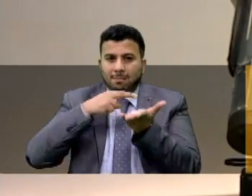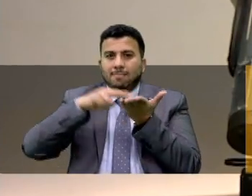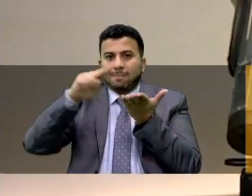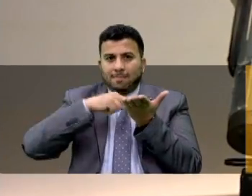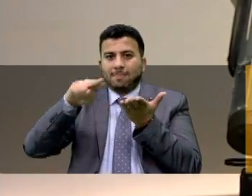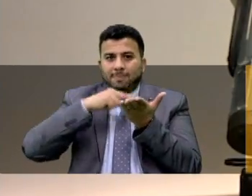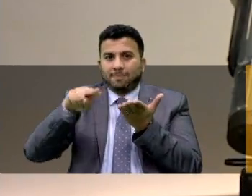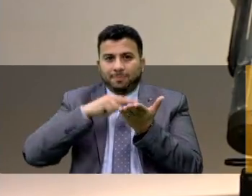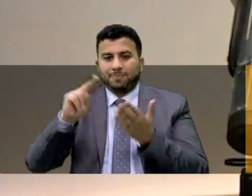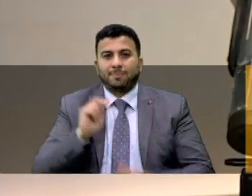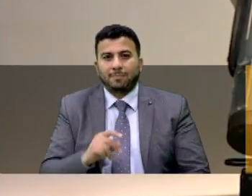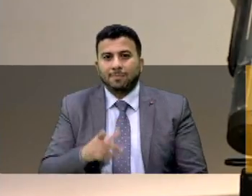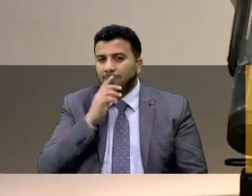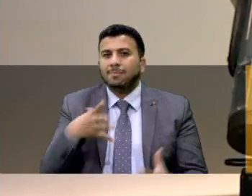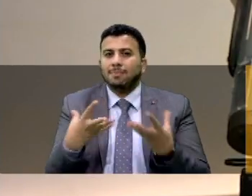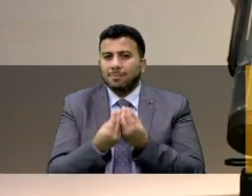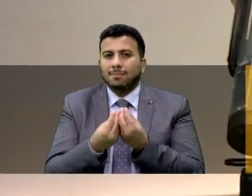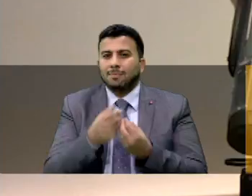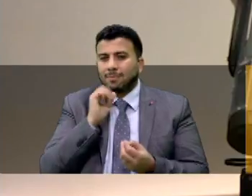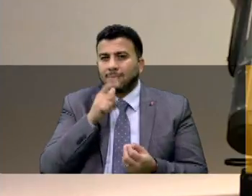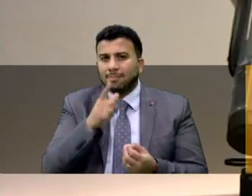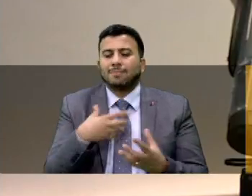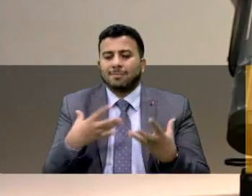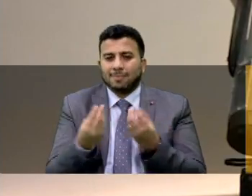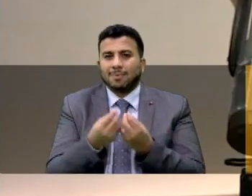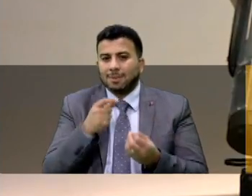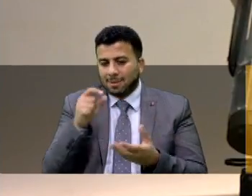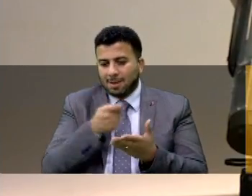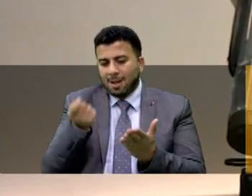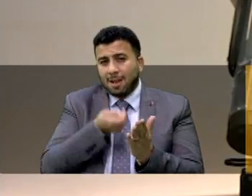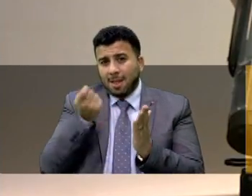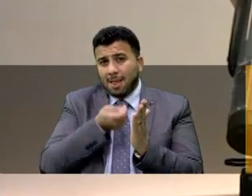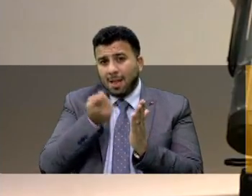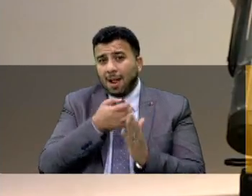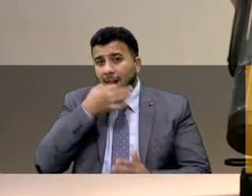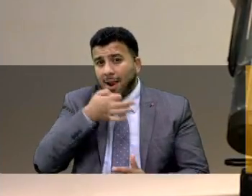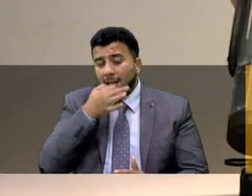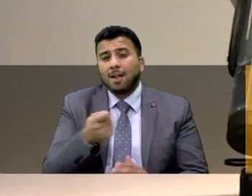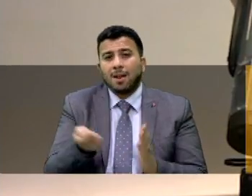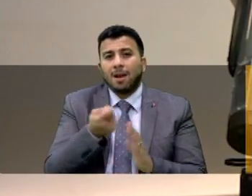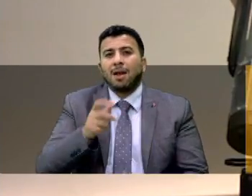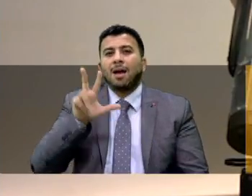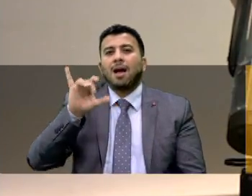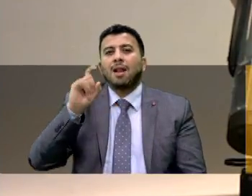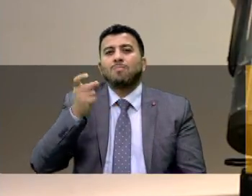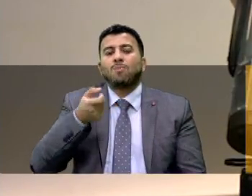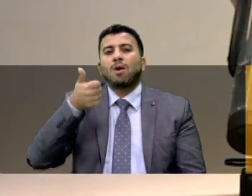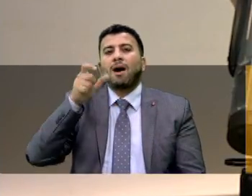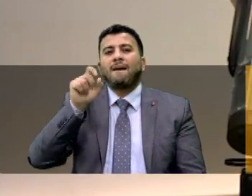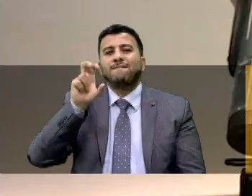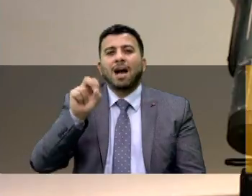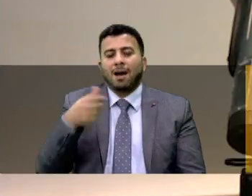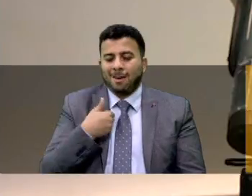هنا بيقول المرافق اللي معي، هو بيذكر يعني في المقالة كل ما يريد يكتب حاجة يقول المرافق اللي